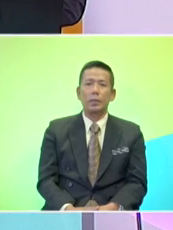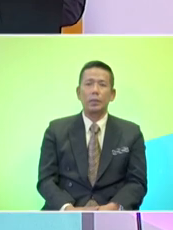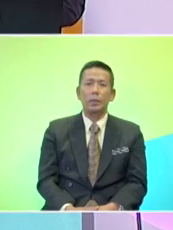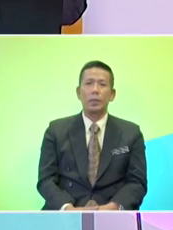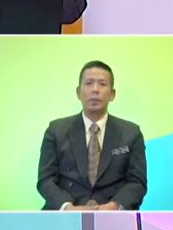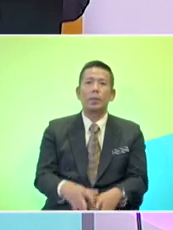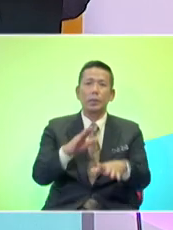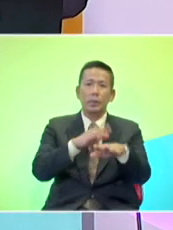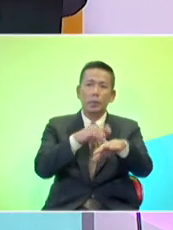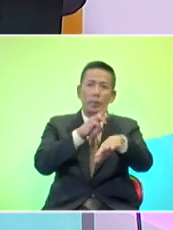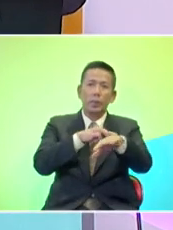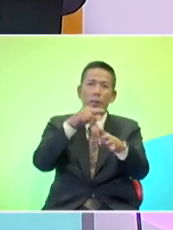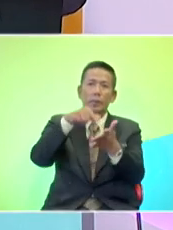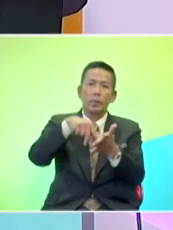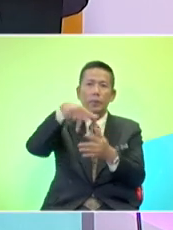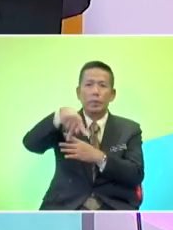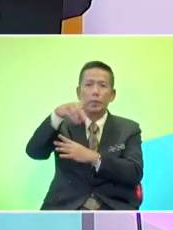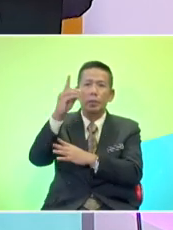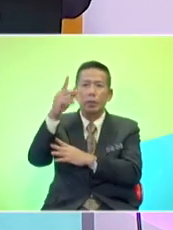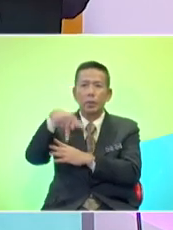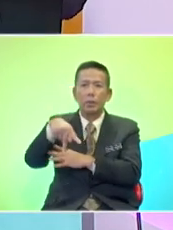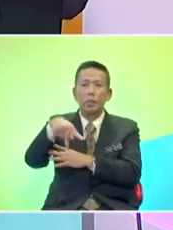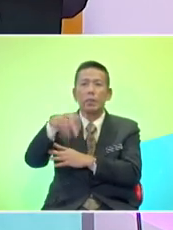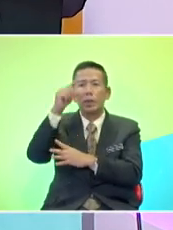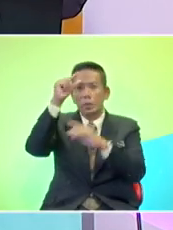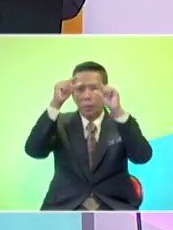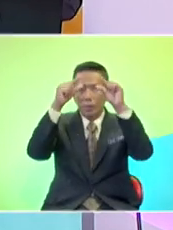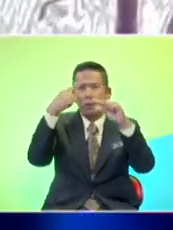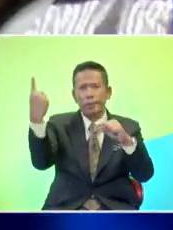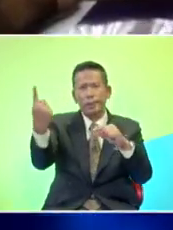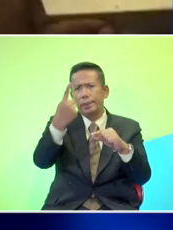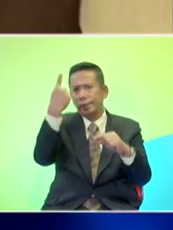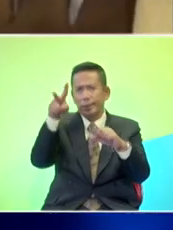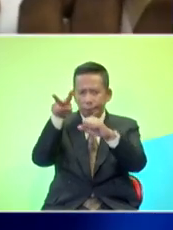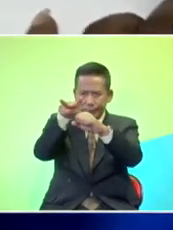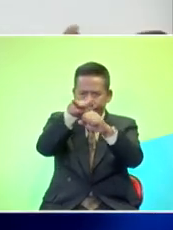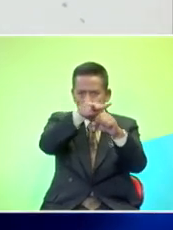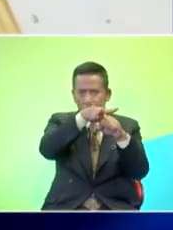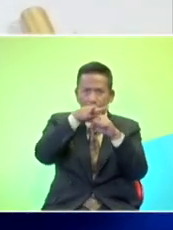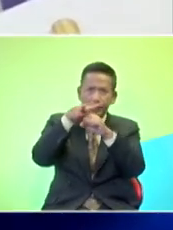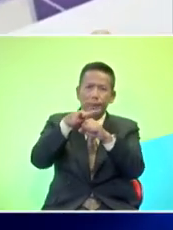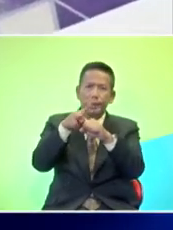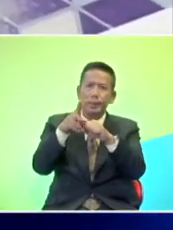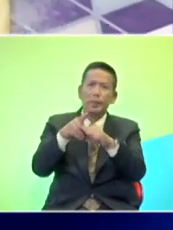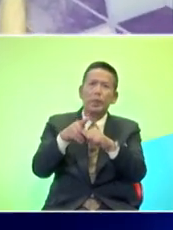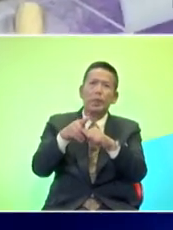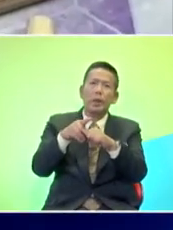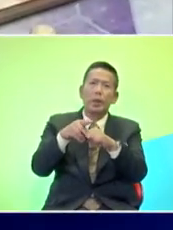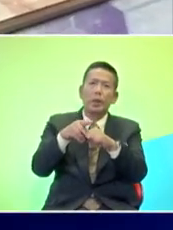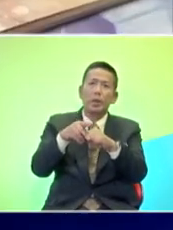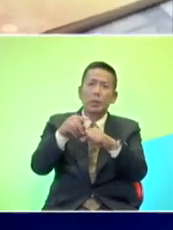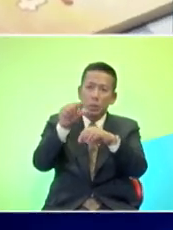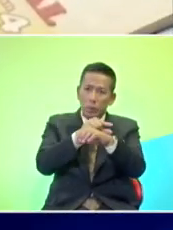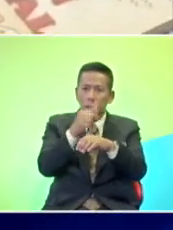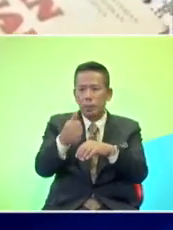kepada waktu ini pada PDP yang dijalankan ini menurut guru-guru sentiasa memantau dan membuat pemahatian terhadap penggunaan alat dan